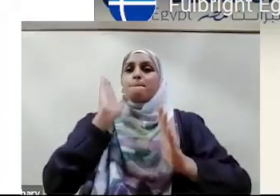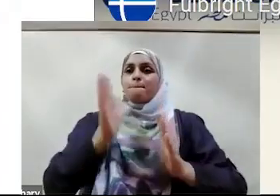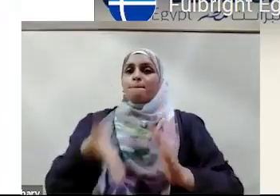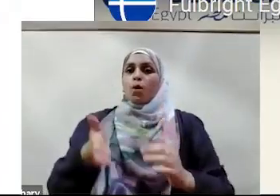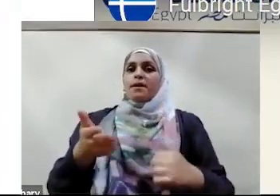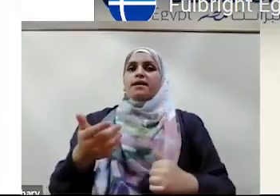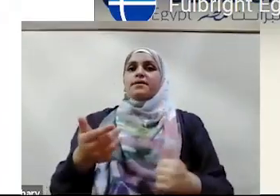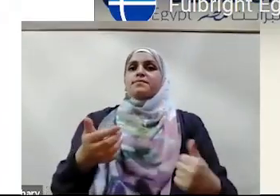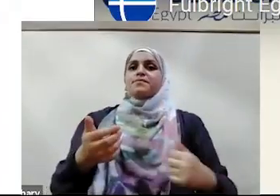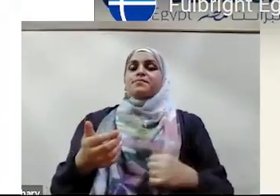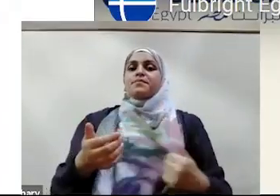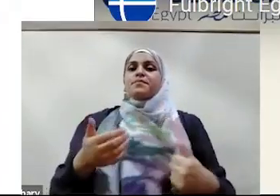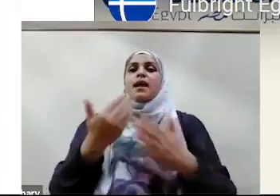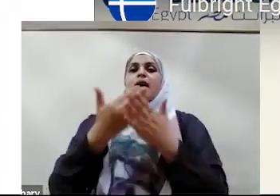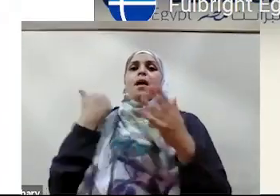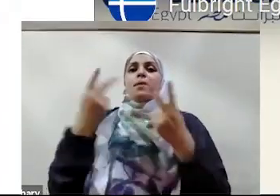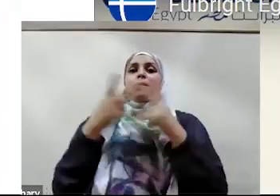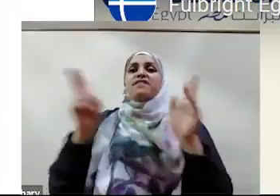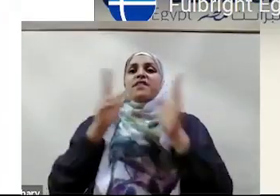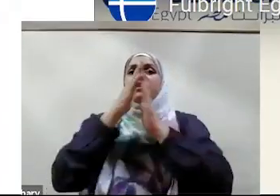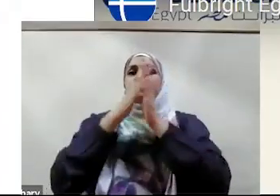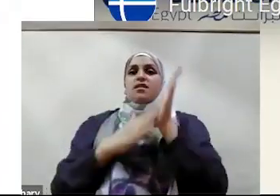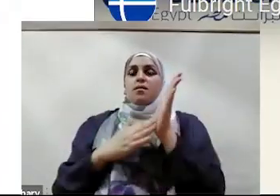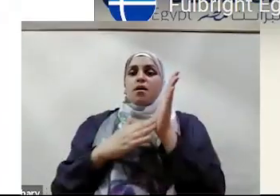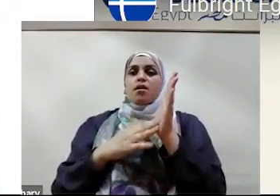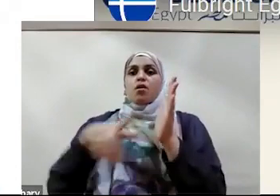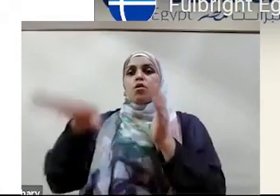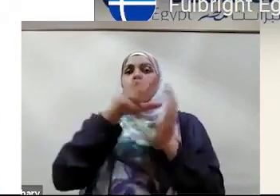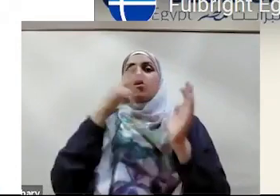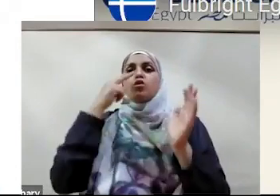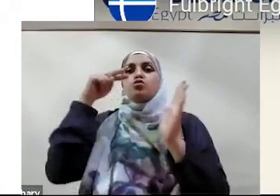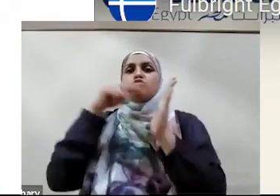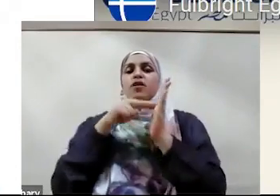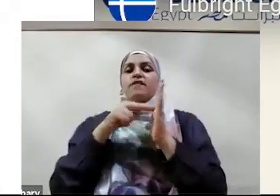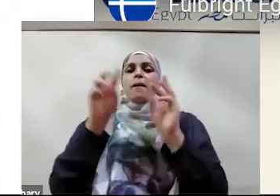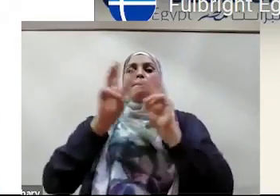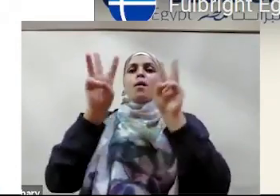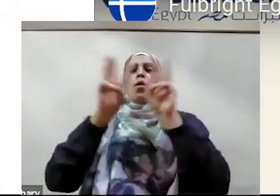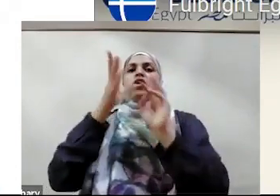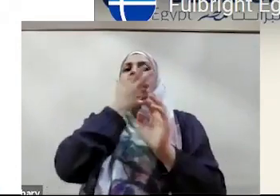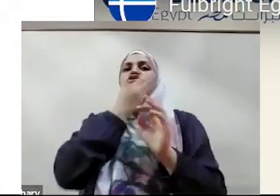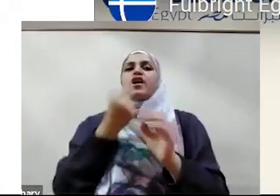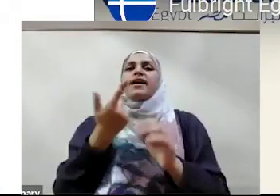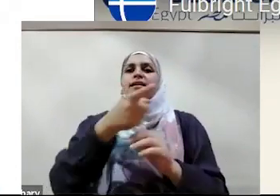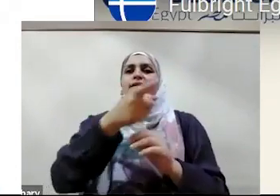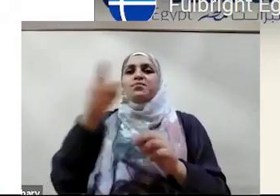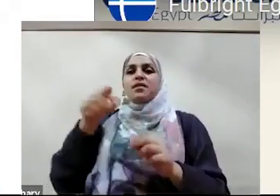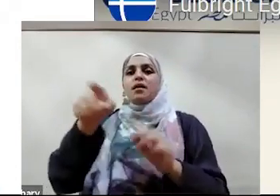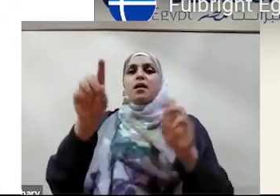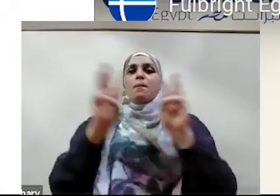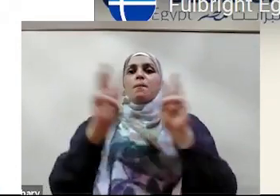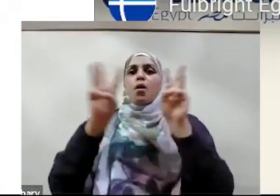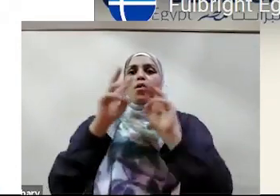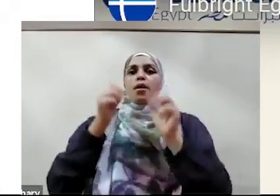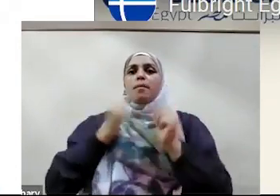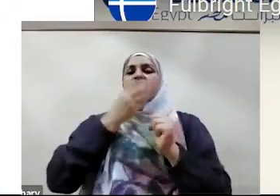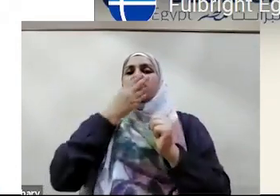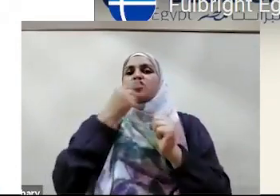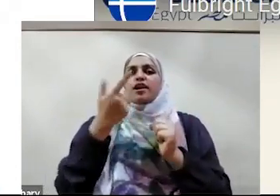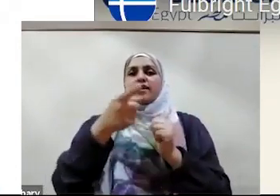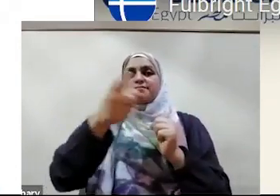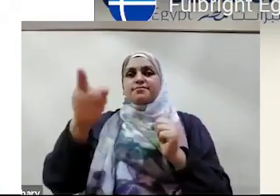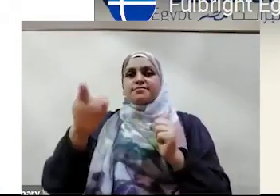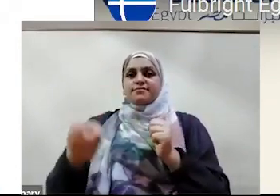قبل ما نفتح الابليكيشن ممكن ان احنا اوري حضراتكم شكل الموقع. ده بيكون شكل الموقع بتاعي. الموقع